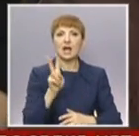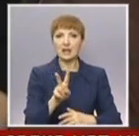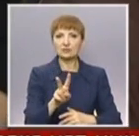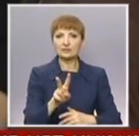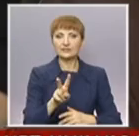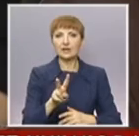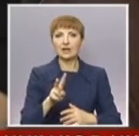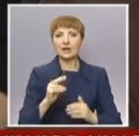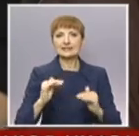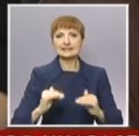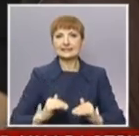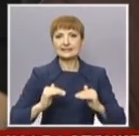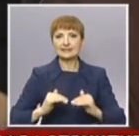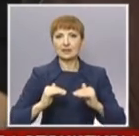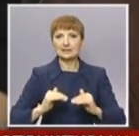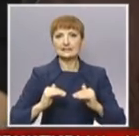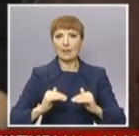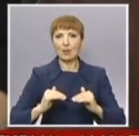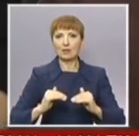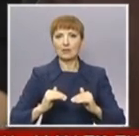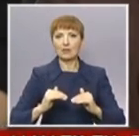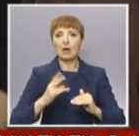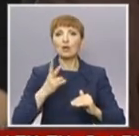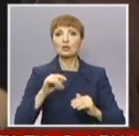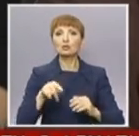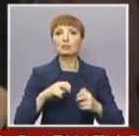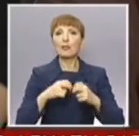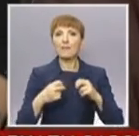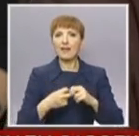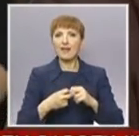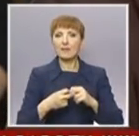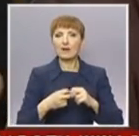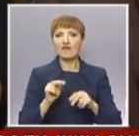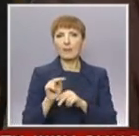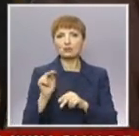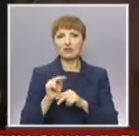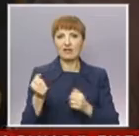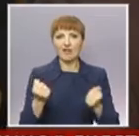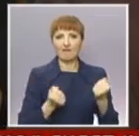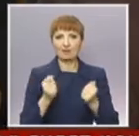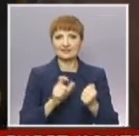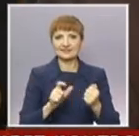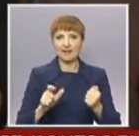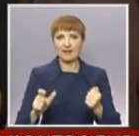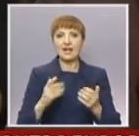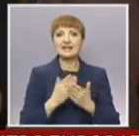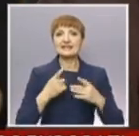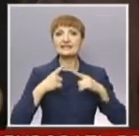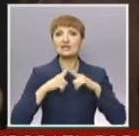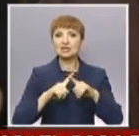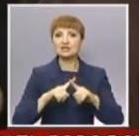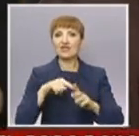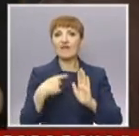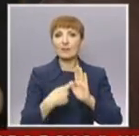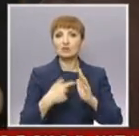с низкопольными. Но тут проблема в обучении водителей. Я думаю, есть такие технические вопросы,